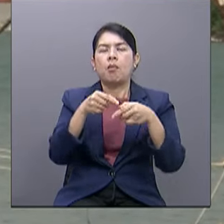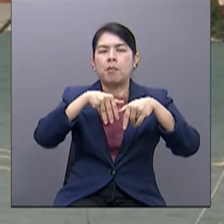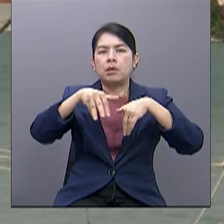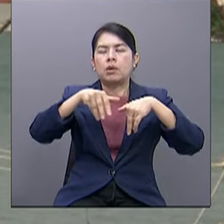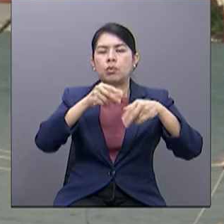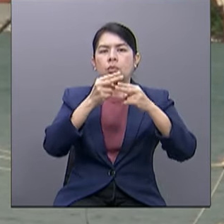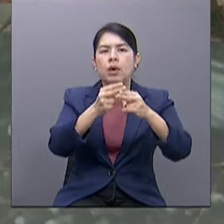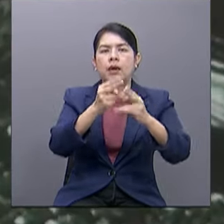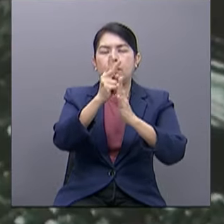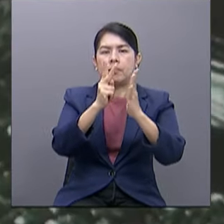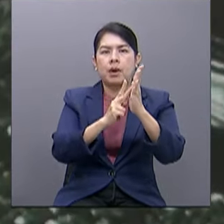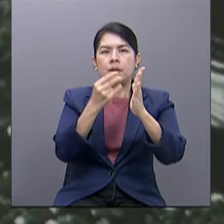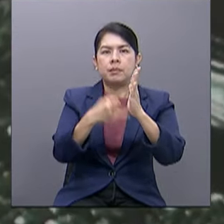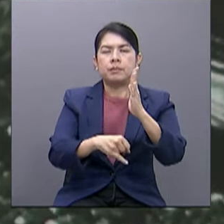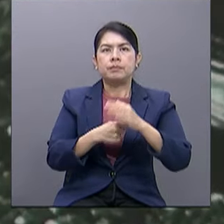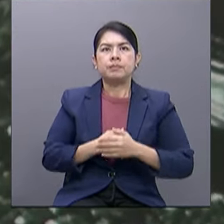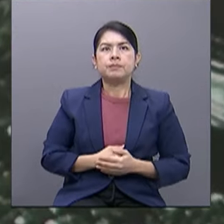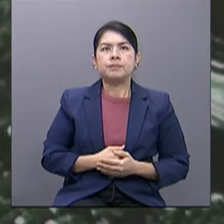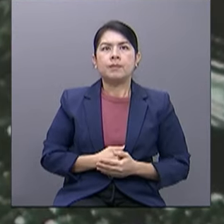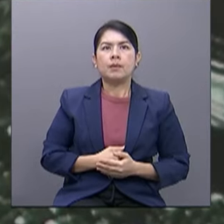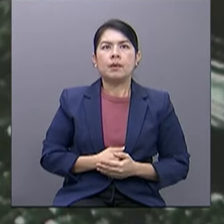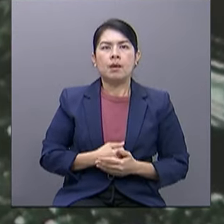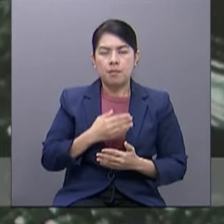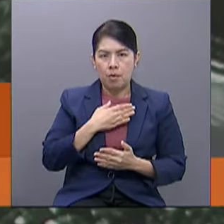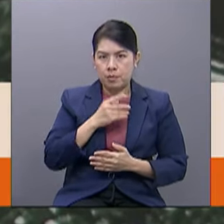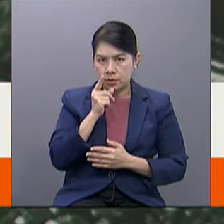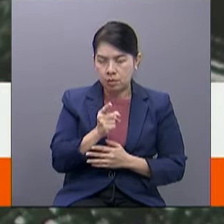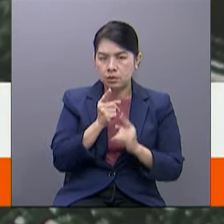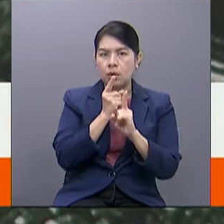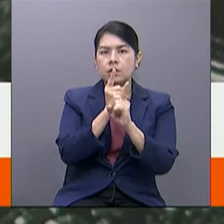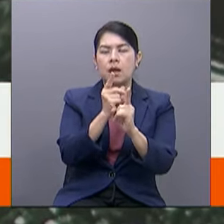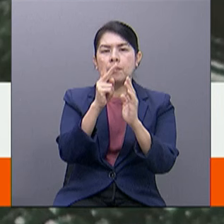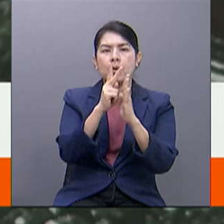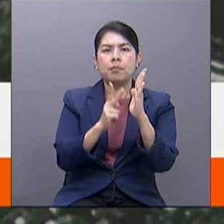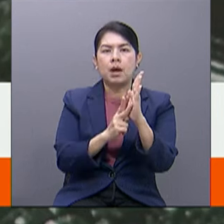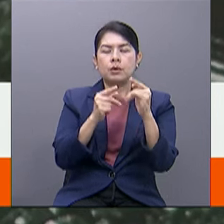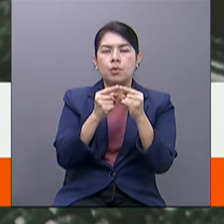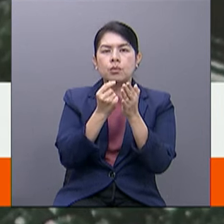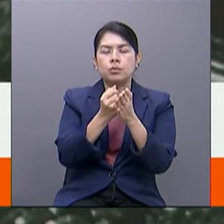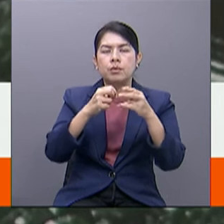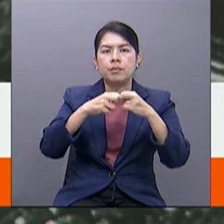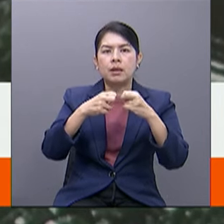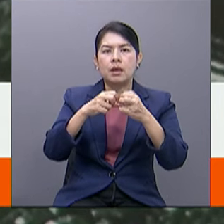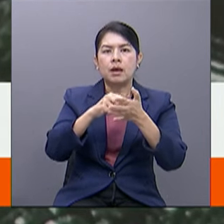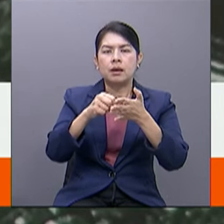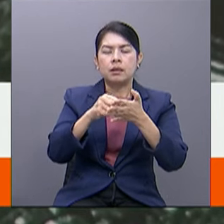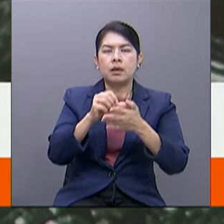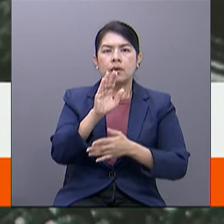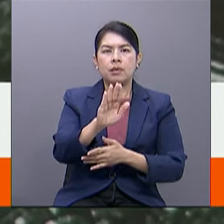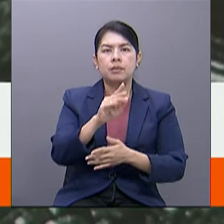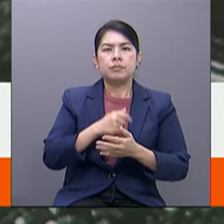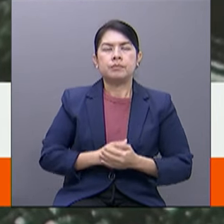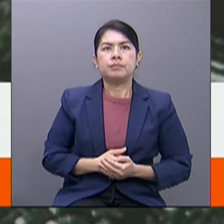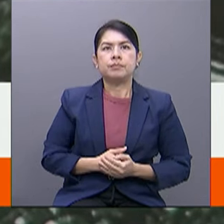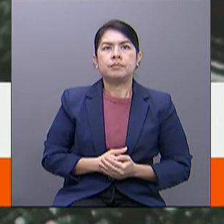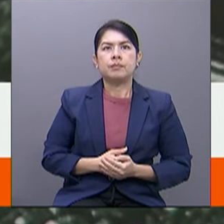ค่ะ ก็ต้องดำเนินการตามกฎหมายในการแก้ไขปัญหานะครับแต่ขณะ